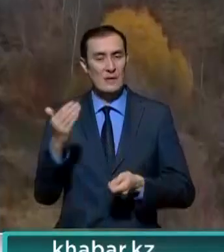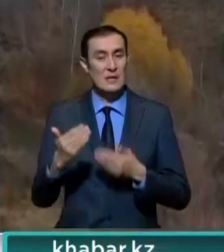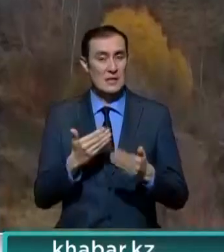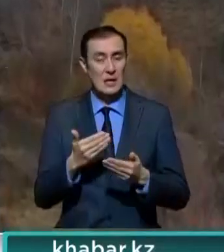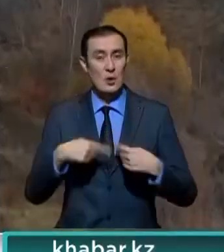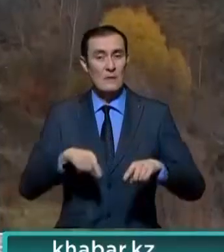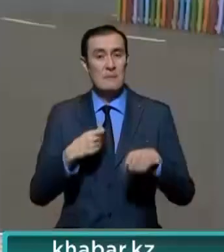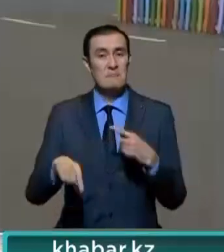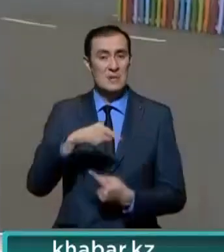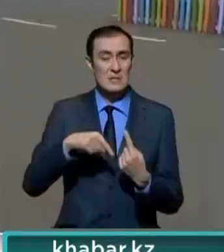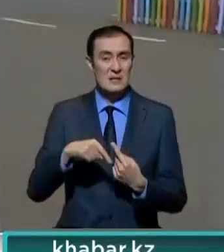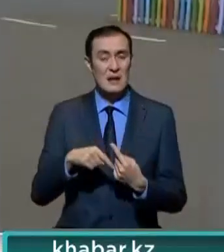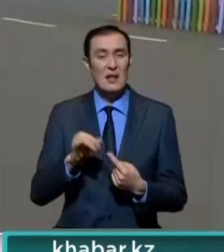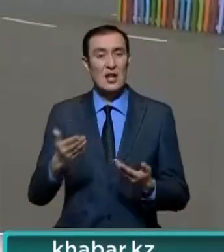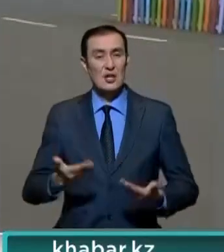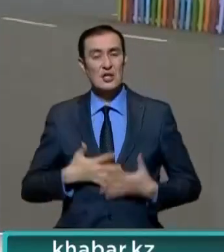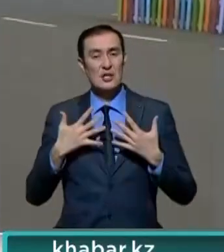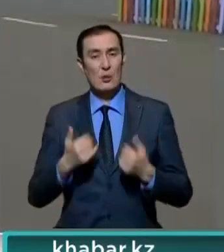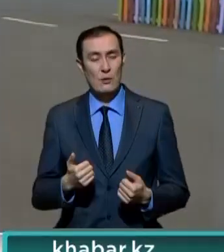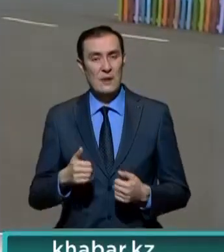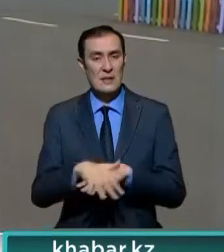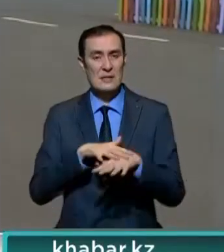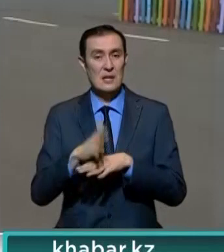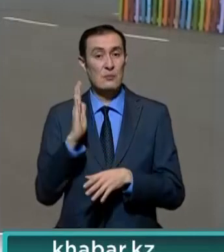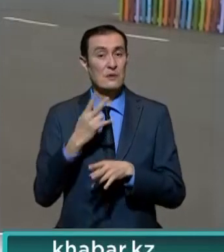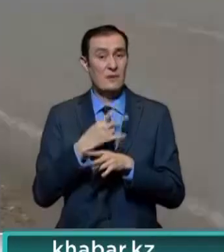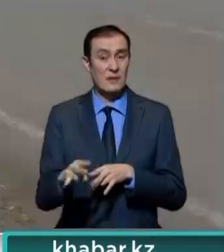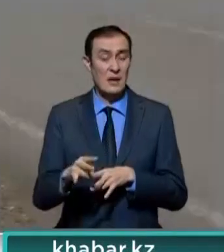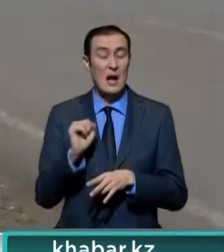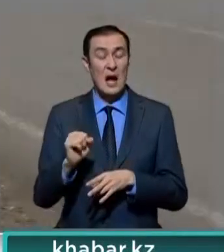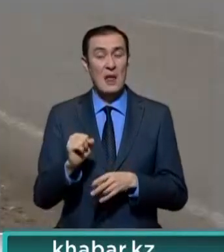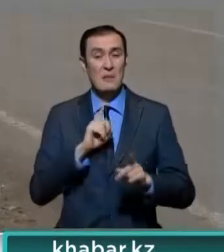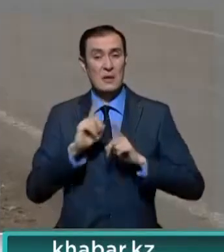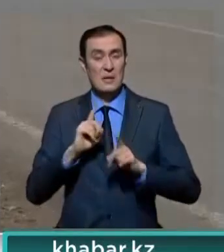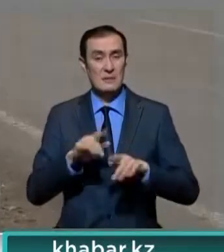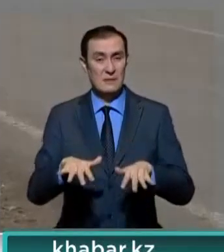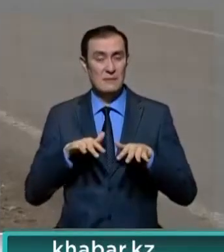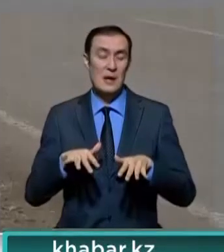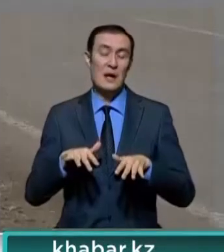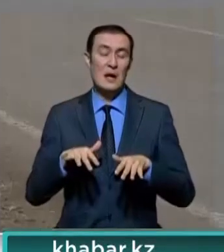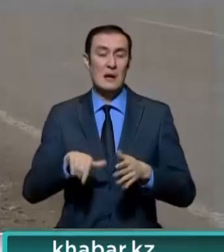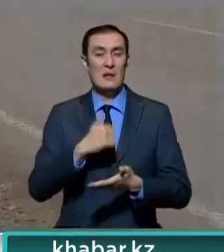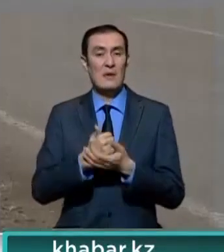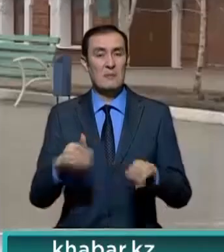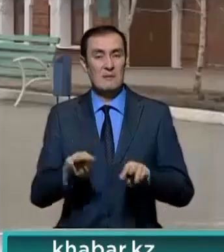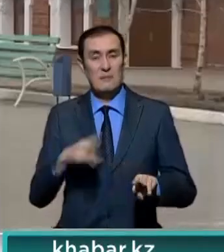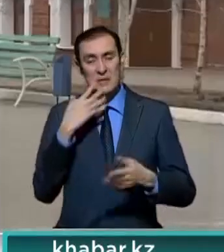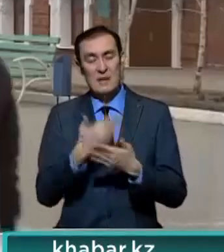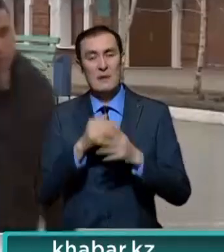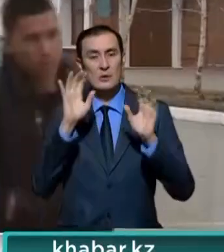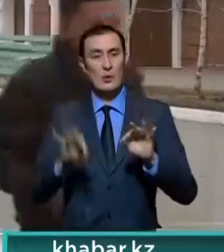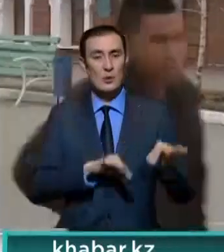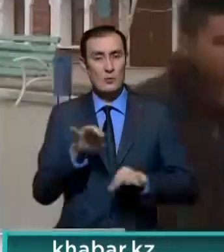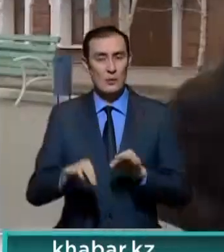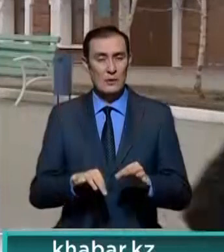работа субъекта МСБ влияет на жизнь и здоровье населения. А на самом пленарном заседании глава ведомства представил законопроект о